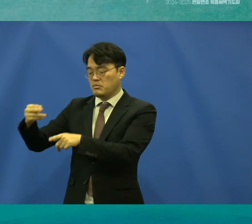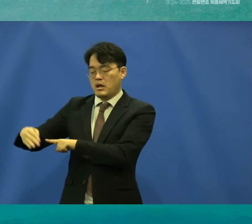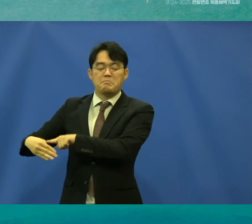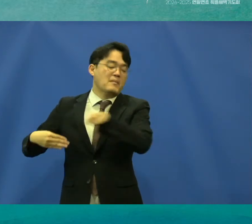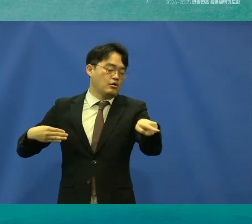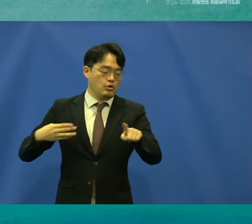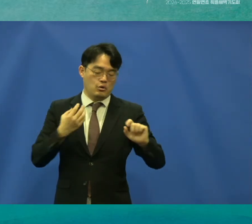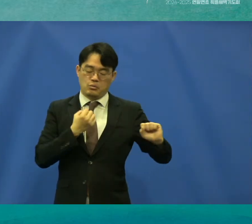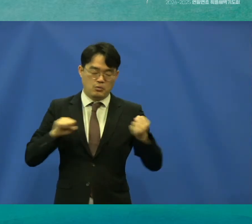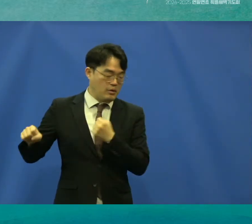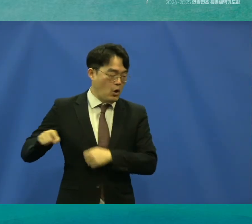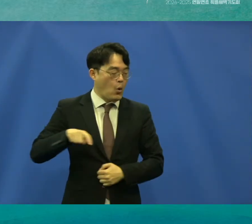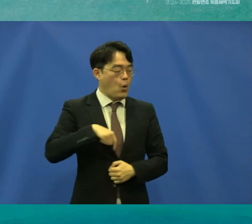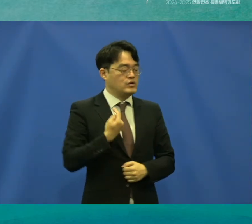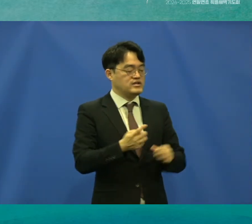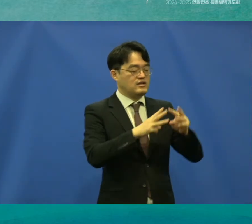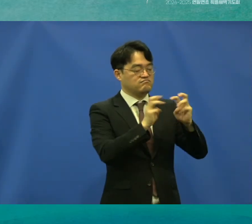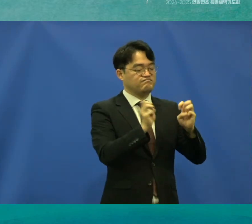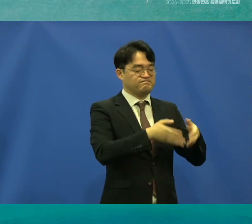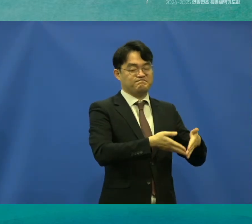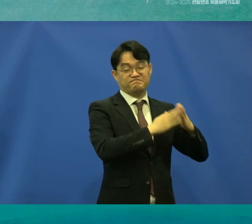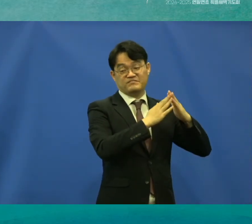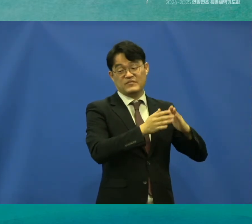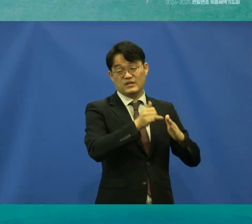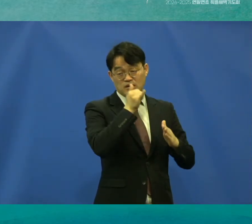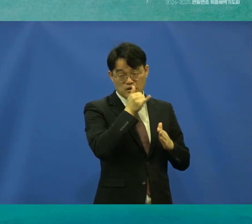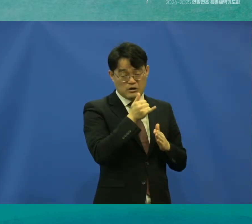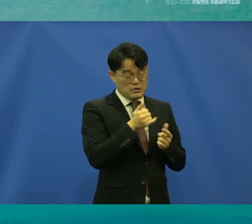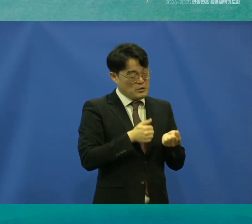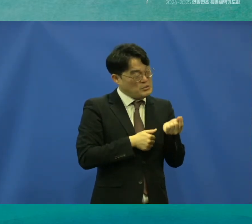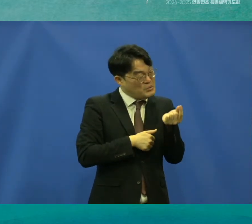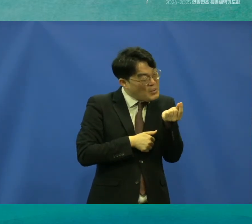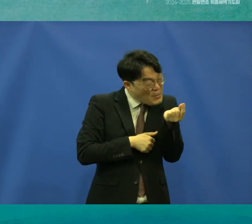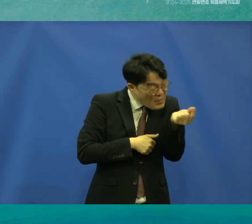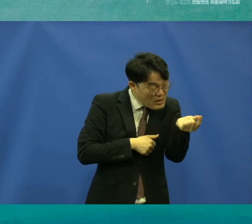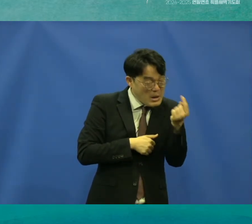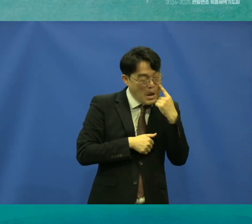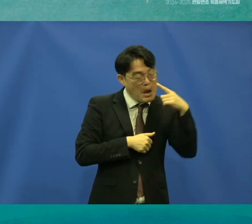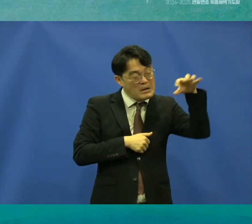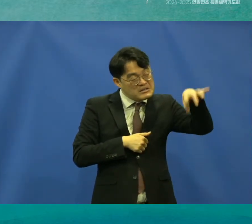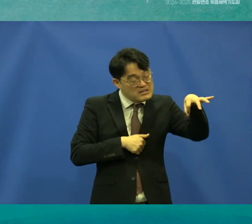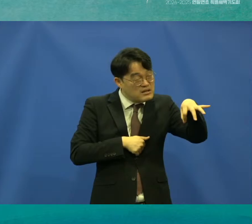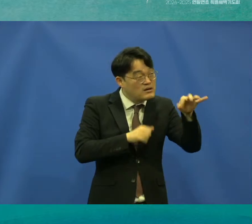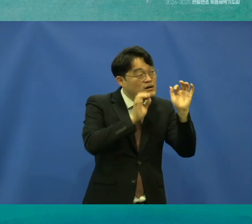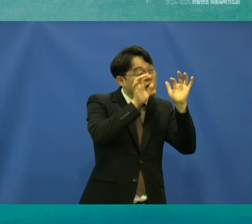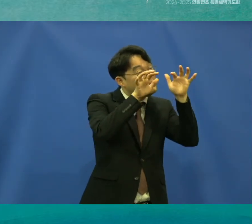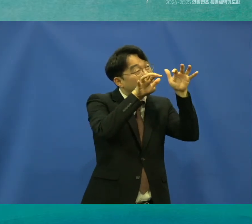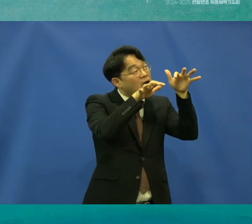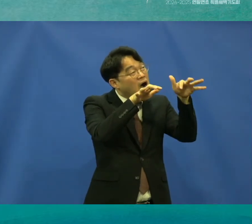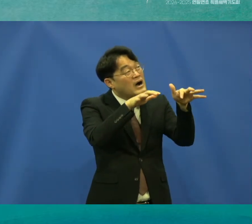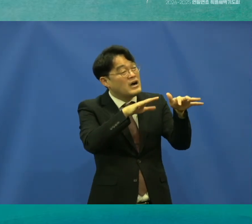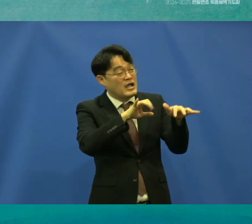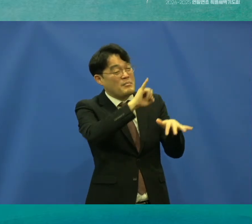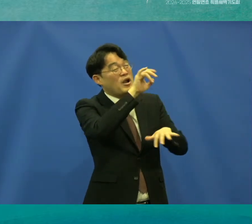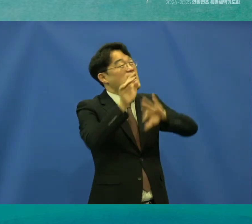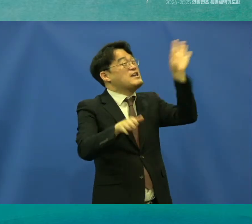내가 왜 사느냐의 궁극적 목적을 잃어버리면 그때부터 입에서 나오는 말이 뭔지 아세요, 여러분? 죽고